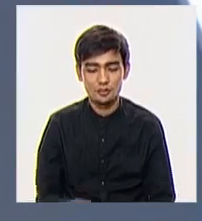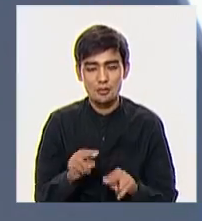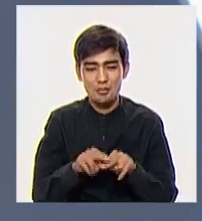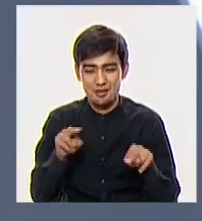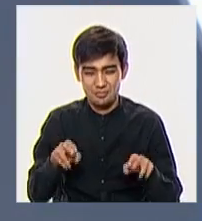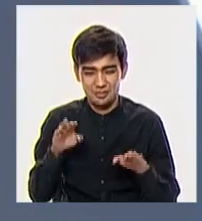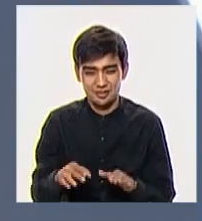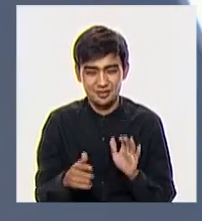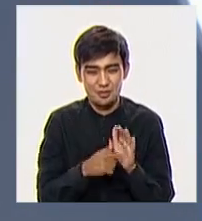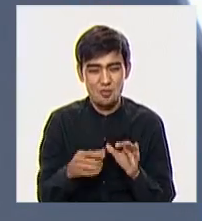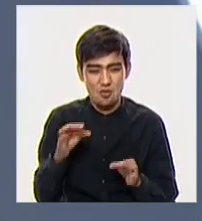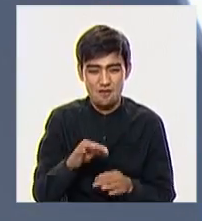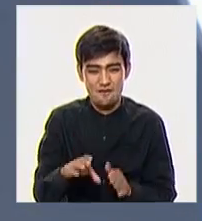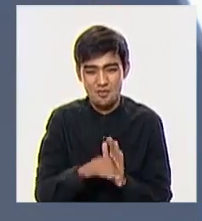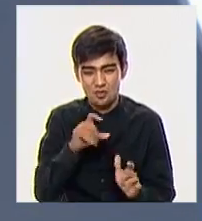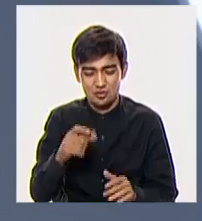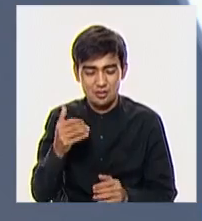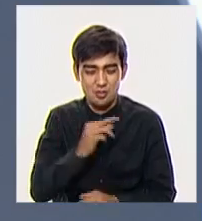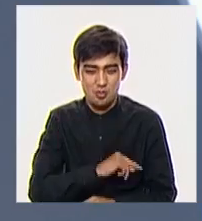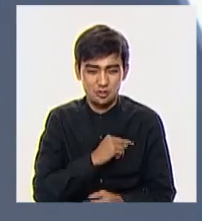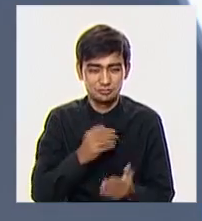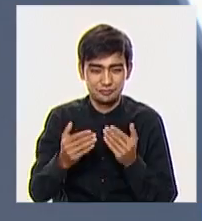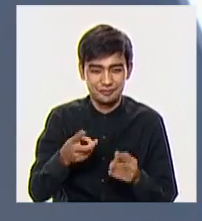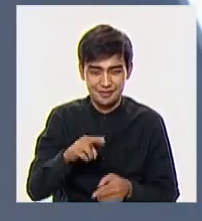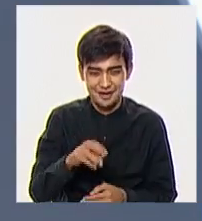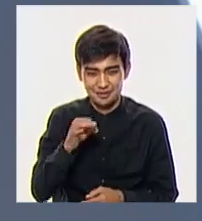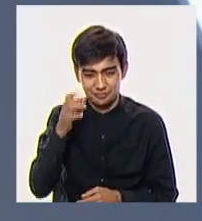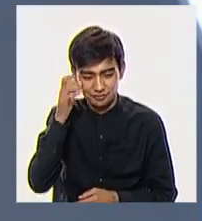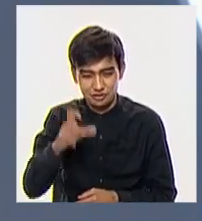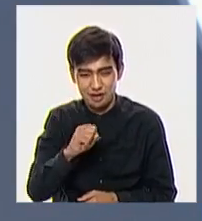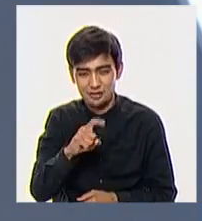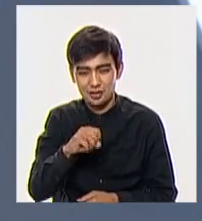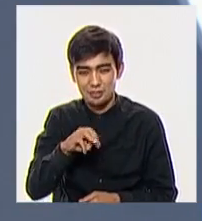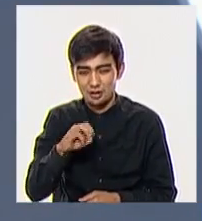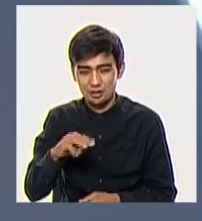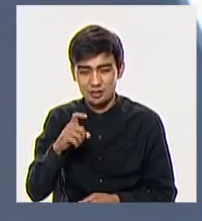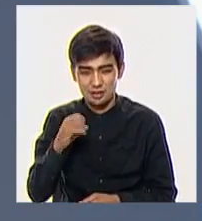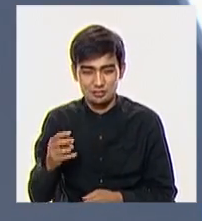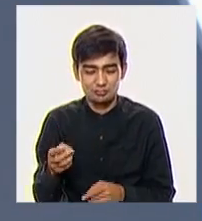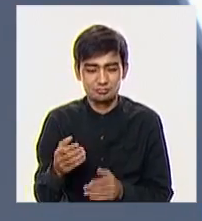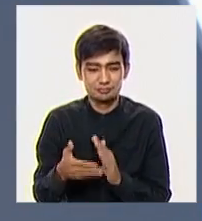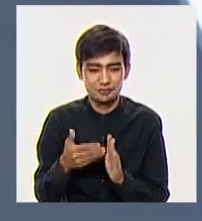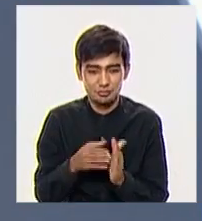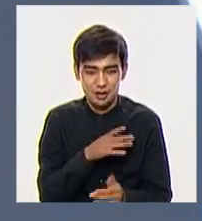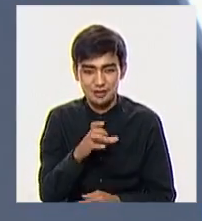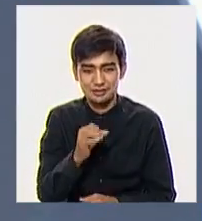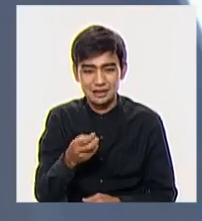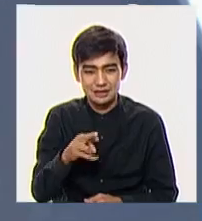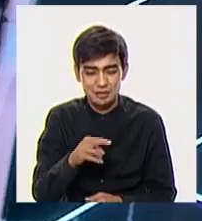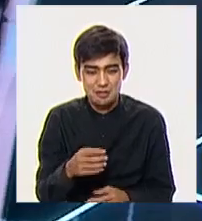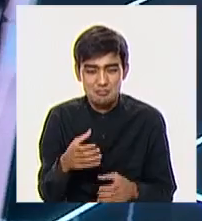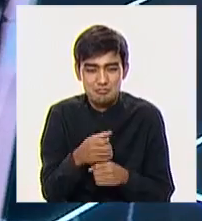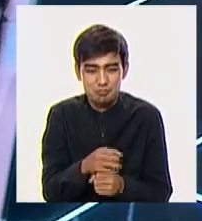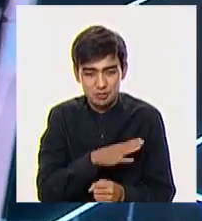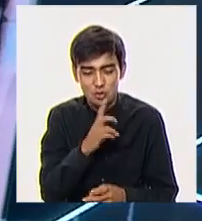Парламенттегі 7-ші шақырылым депутаттарының жұмысын талқылау үшін студиямызға саясаткер Азаматхан Әміртайды шақырып отырмыз. Сессия қысқа болды. Дегенмен соның